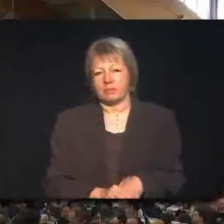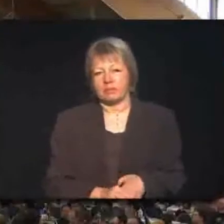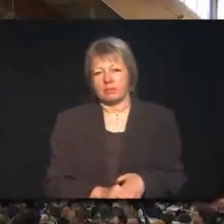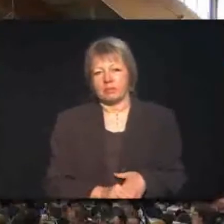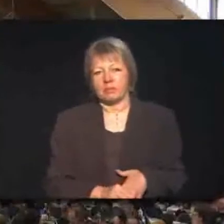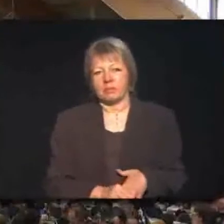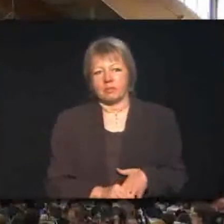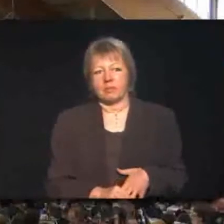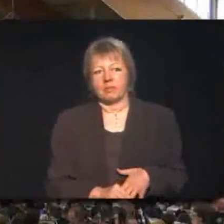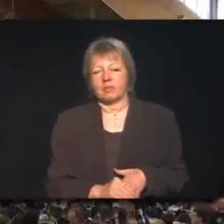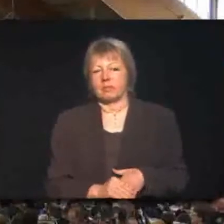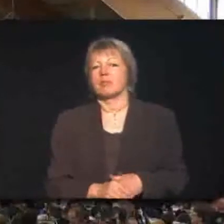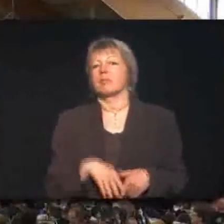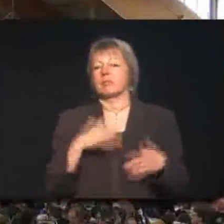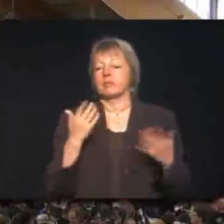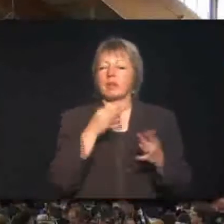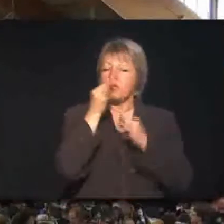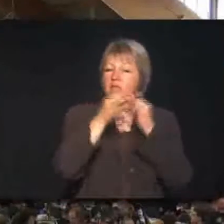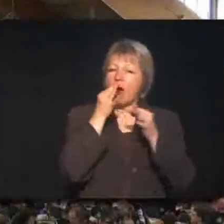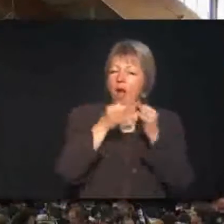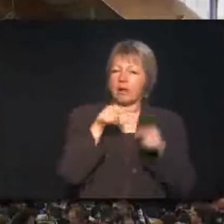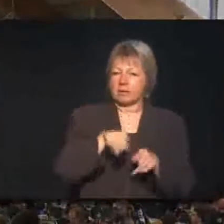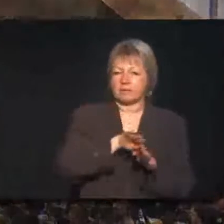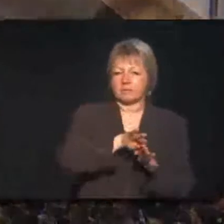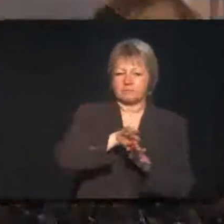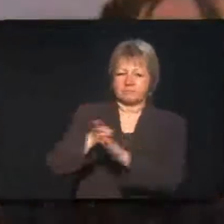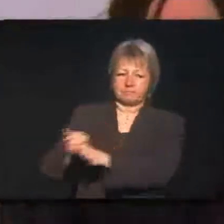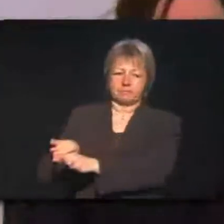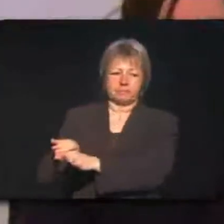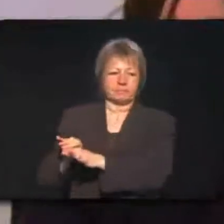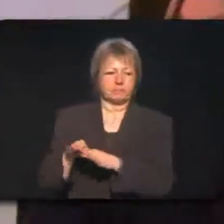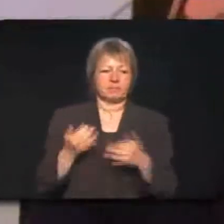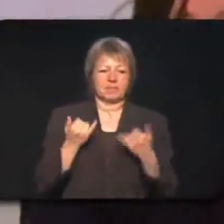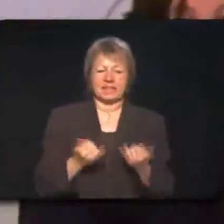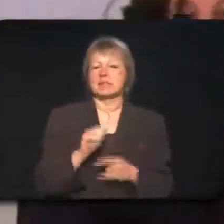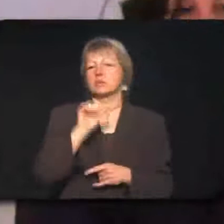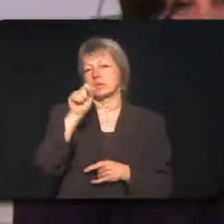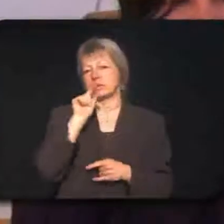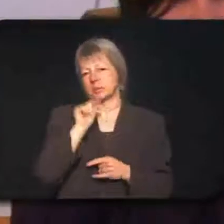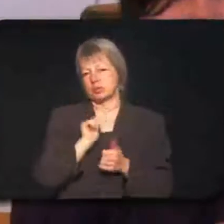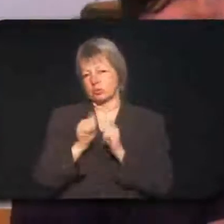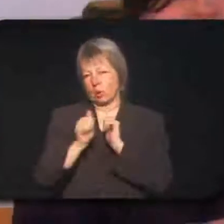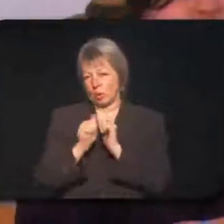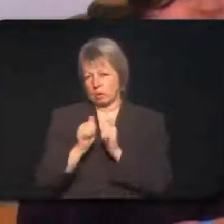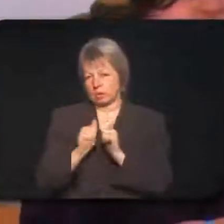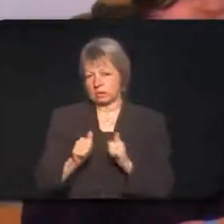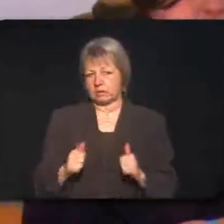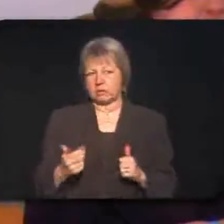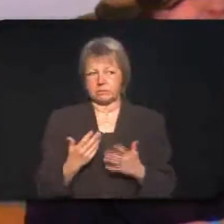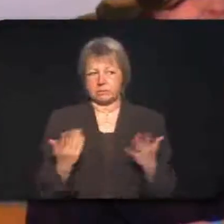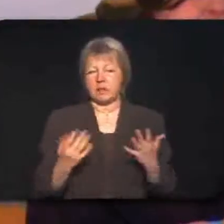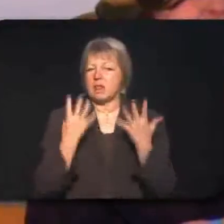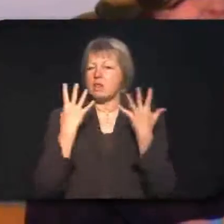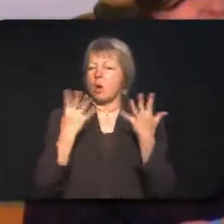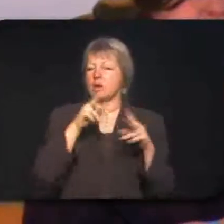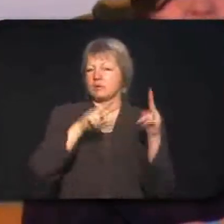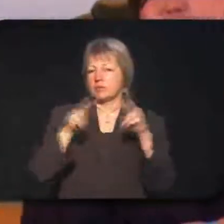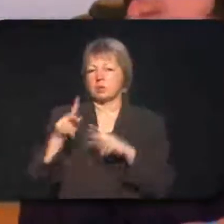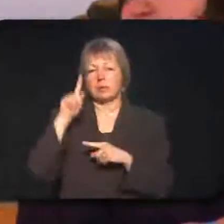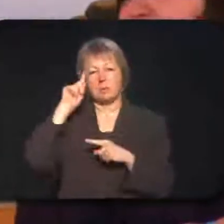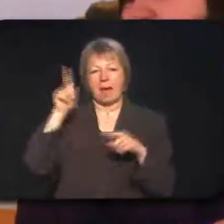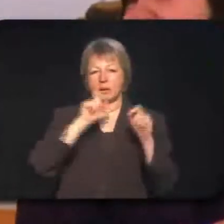so Fragen sind vorbei und bevor wir in die Pro contra-runde gehen dürfen jetzt ein bisschen Sport machen wir haben neuen Meinungsbilder